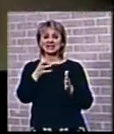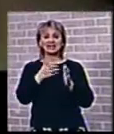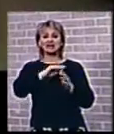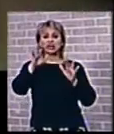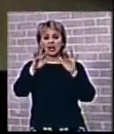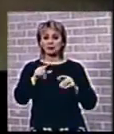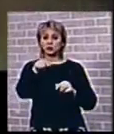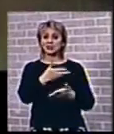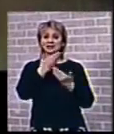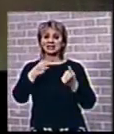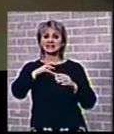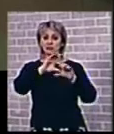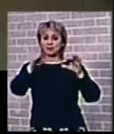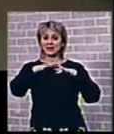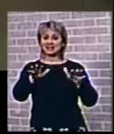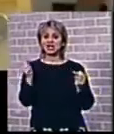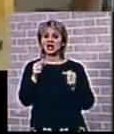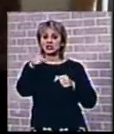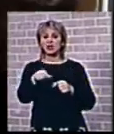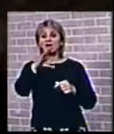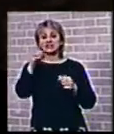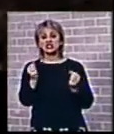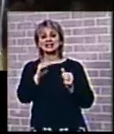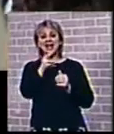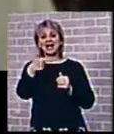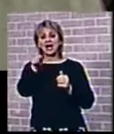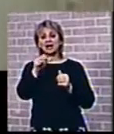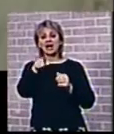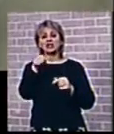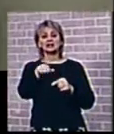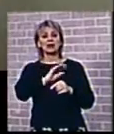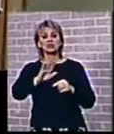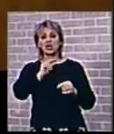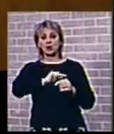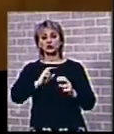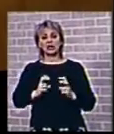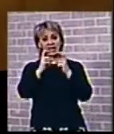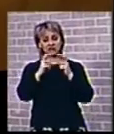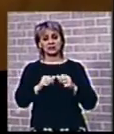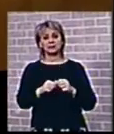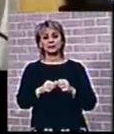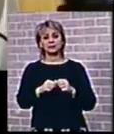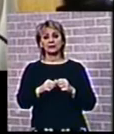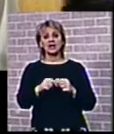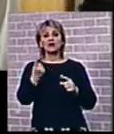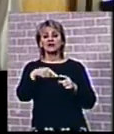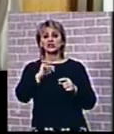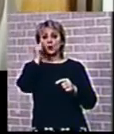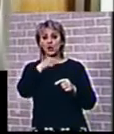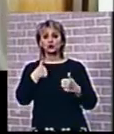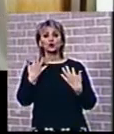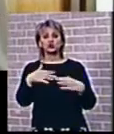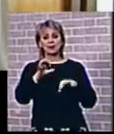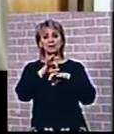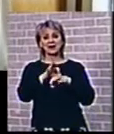хватает компьютеров, нет сплит-систем. В детской поликлинике на Гагарина даже не работают лифты. В этом году мы уже